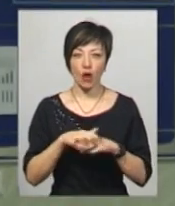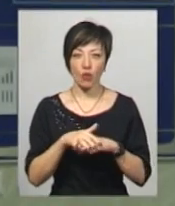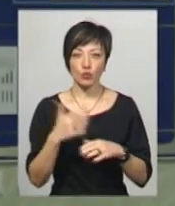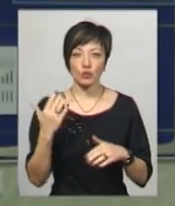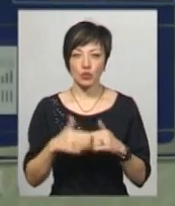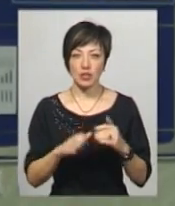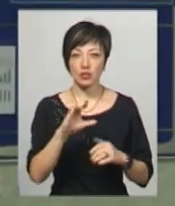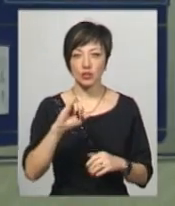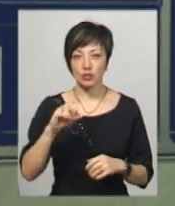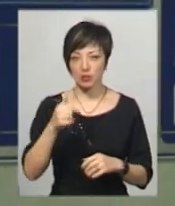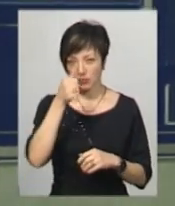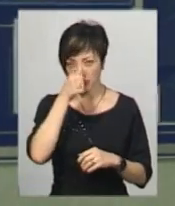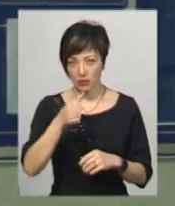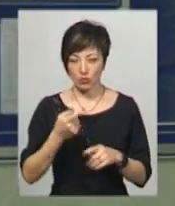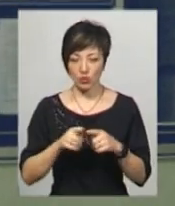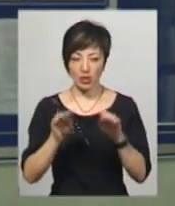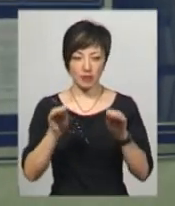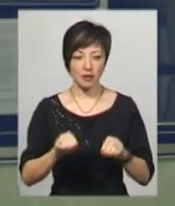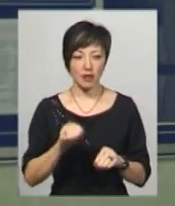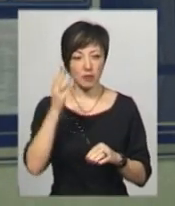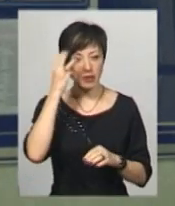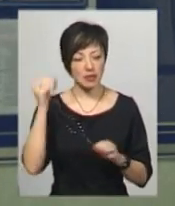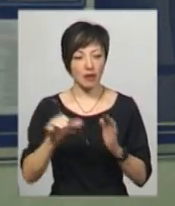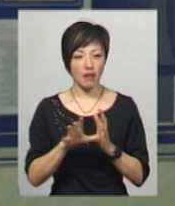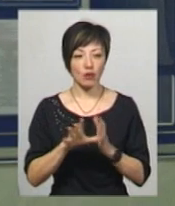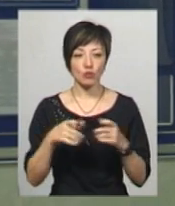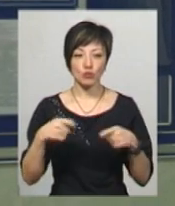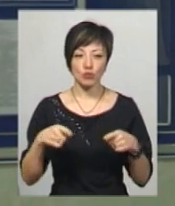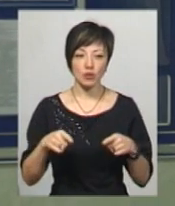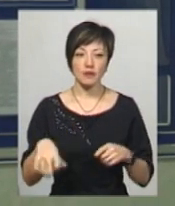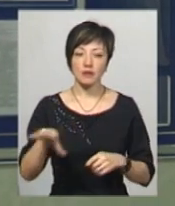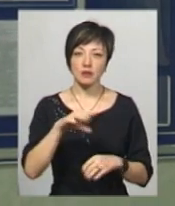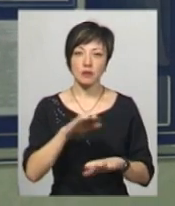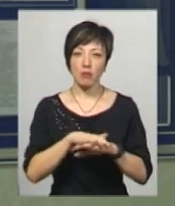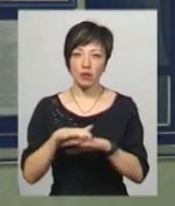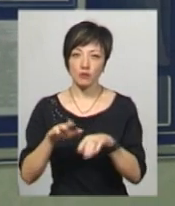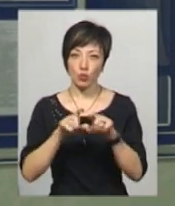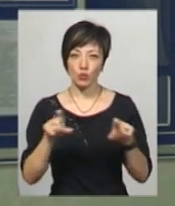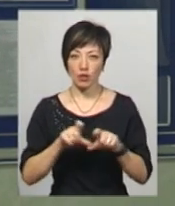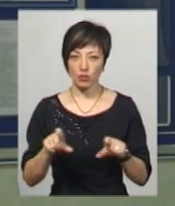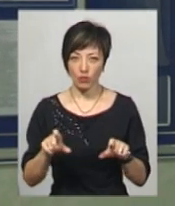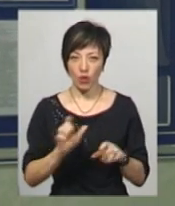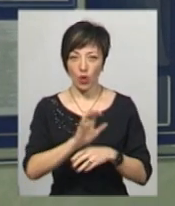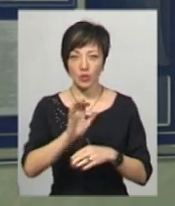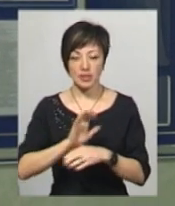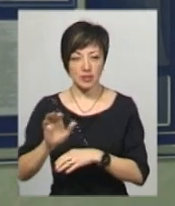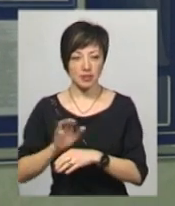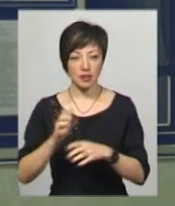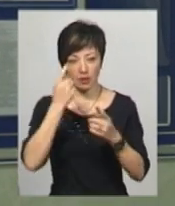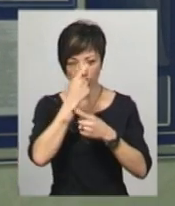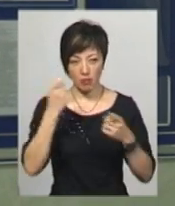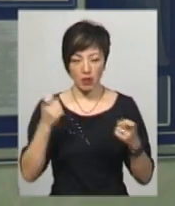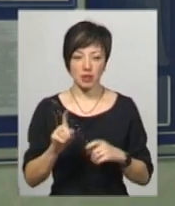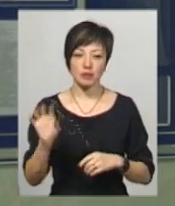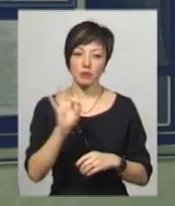вже за січень місяць, там вже реквізити Хмельницького енергозбуту. В усіх банківських установах розіслана